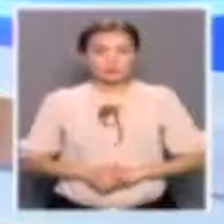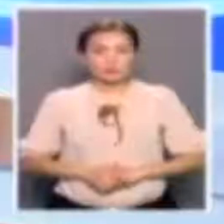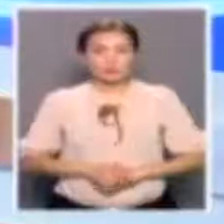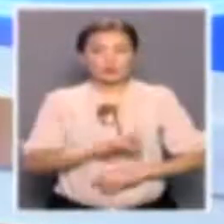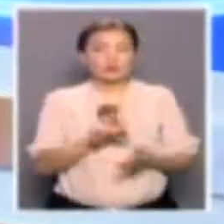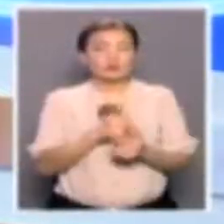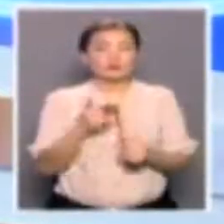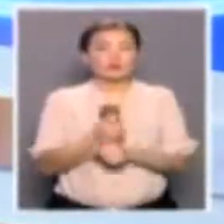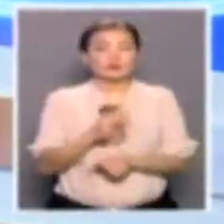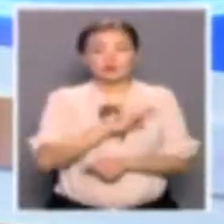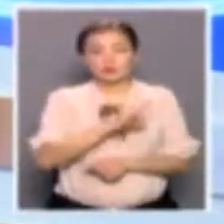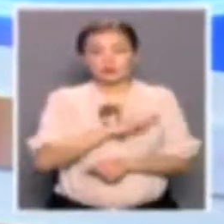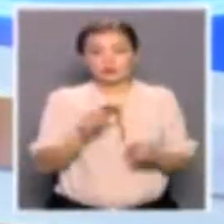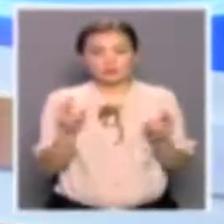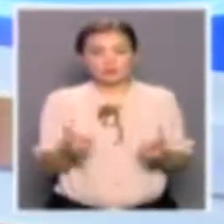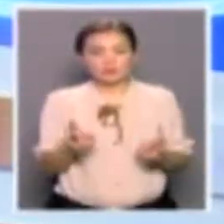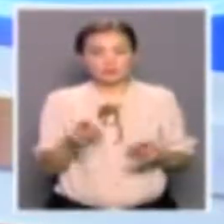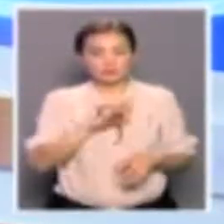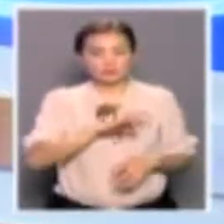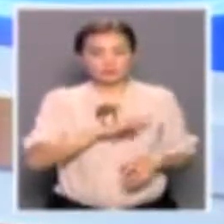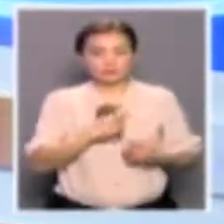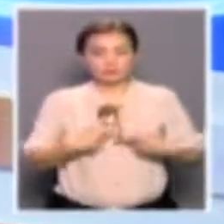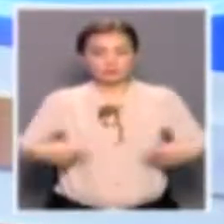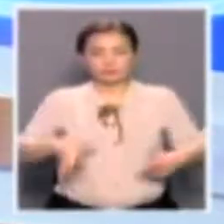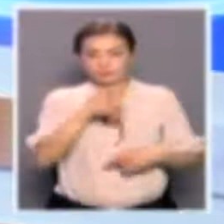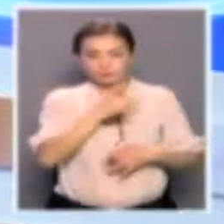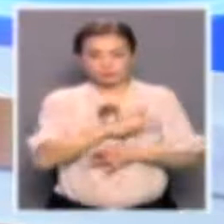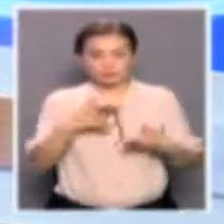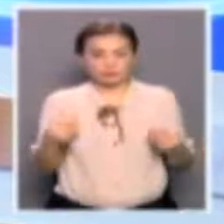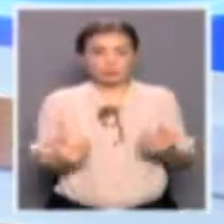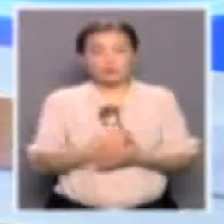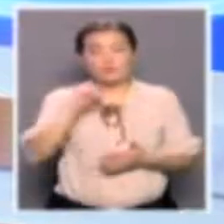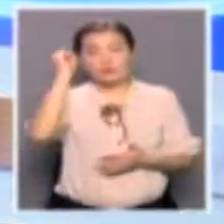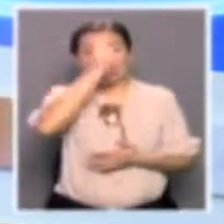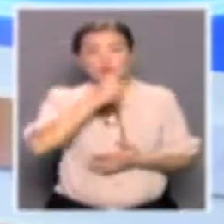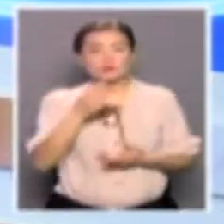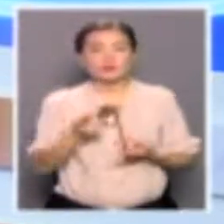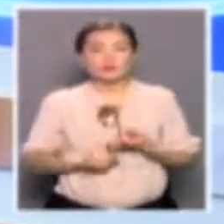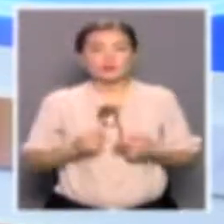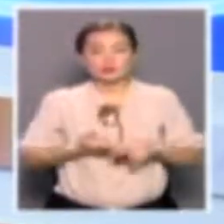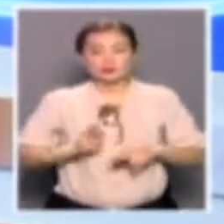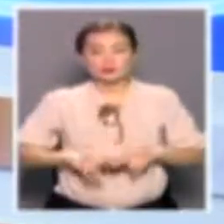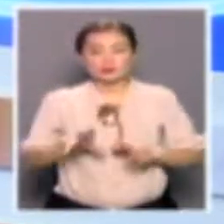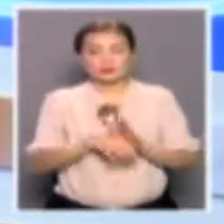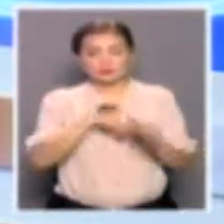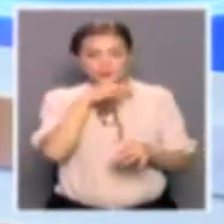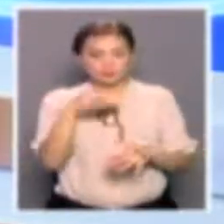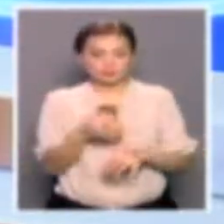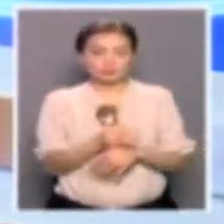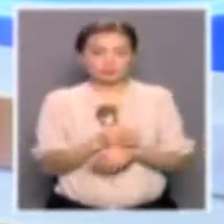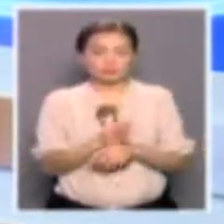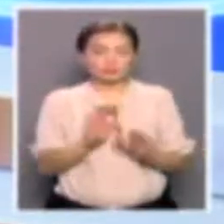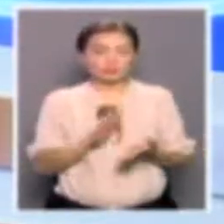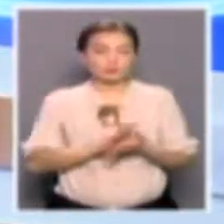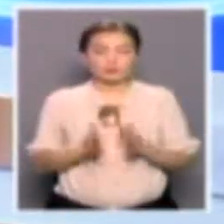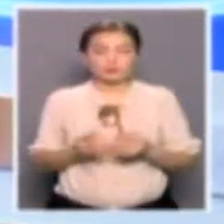В этот раз запрещается использование пиротехнических средств во время празднования Нового года. В связи с этим сотрудники департамента по